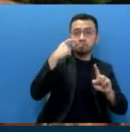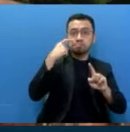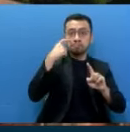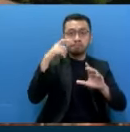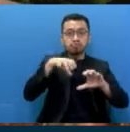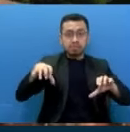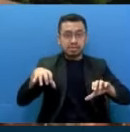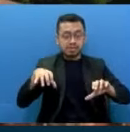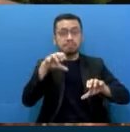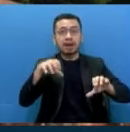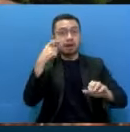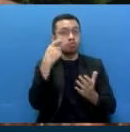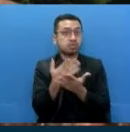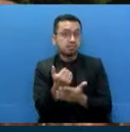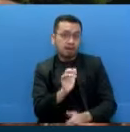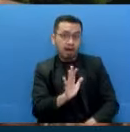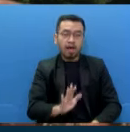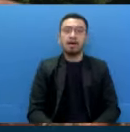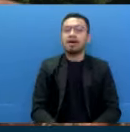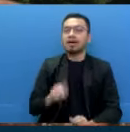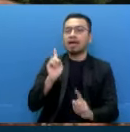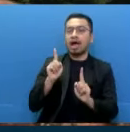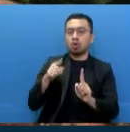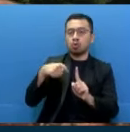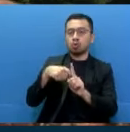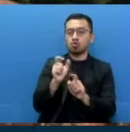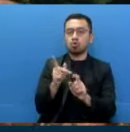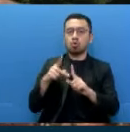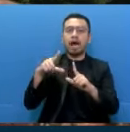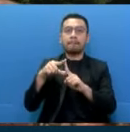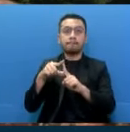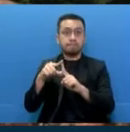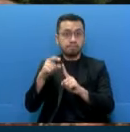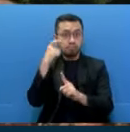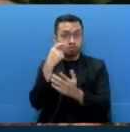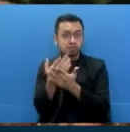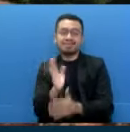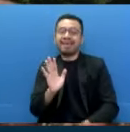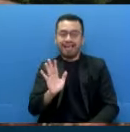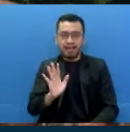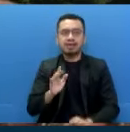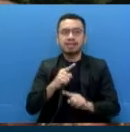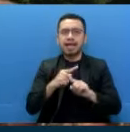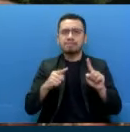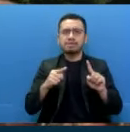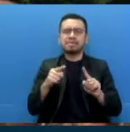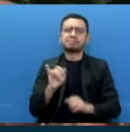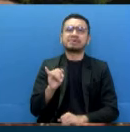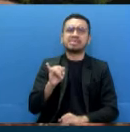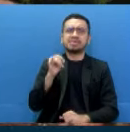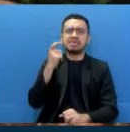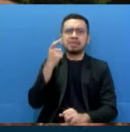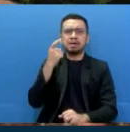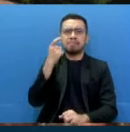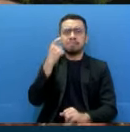dalam konteks KUHAP maka jatuhnya hasilnya adalah sebagai petunjuk ya yang dalam hal ini tidak eh tidak memiliki